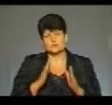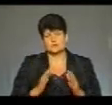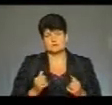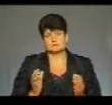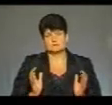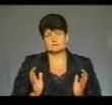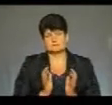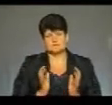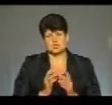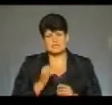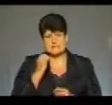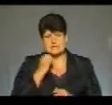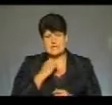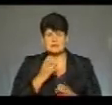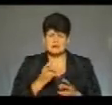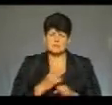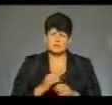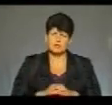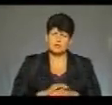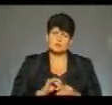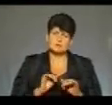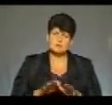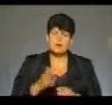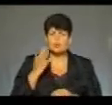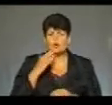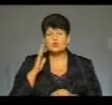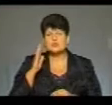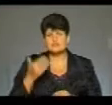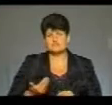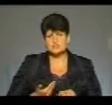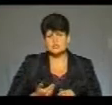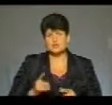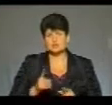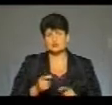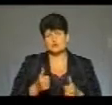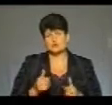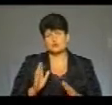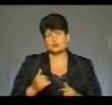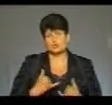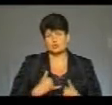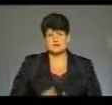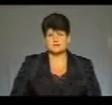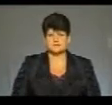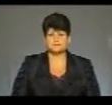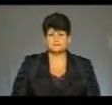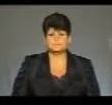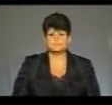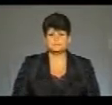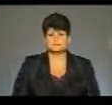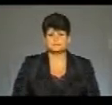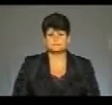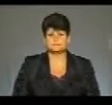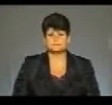Тому варто робити добрі справи, і колись в житті щось хороше в нас відбудеться. Богдан Буденчук, Марта Журавель. Новини